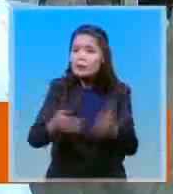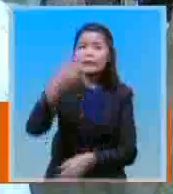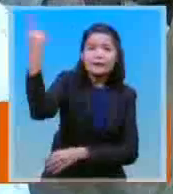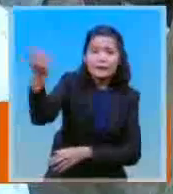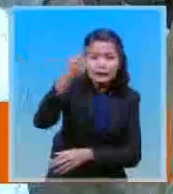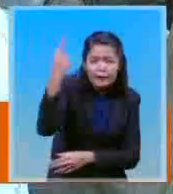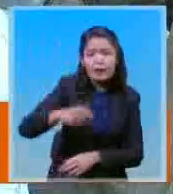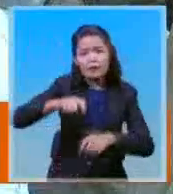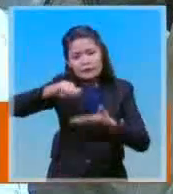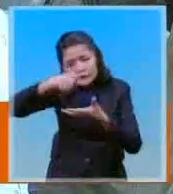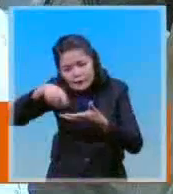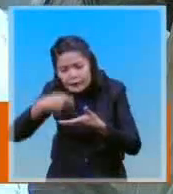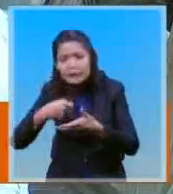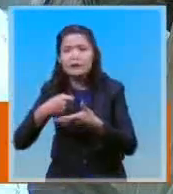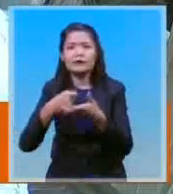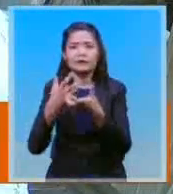จังหวัด